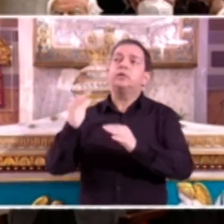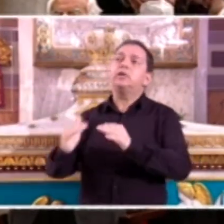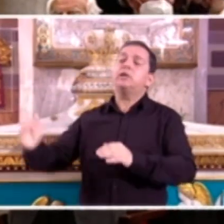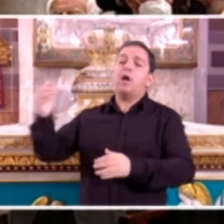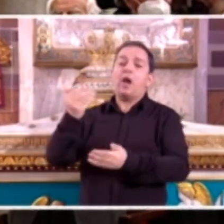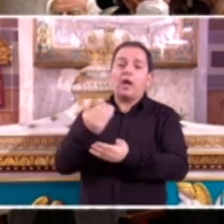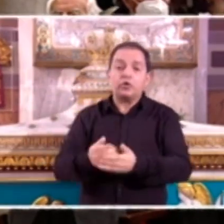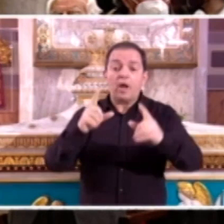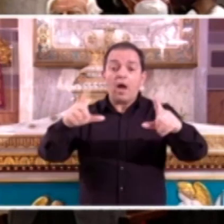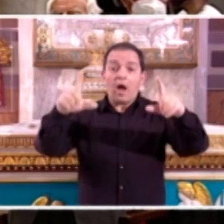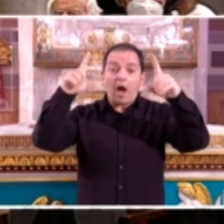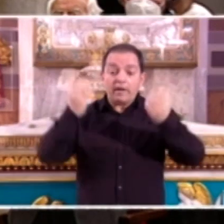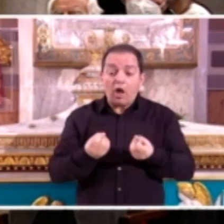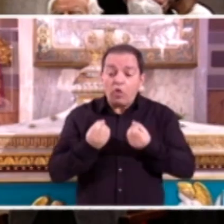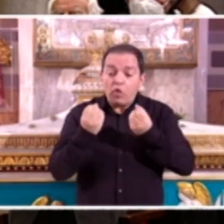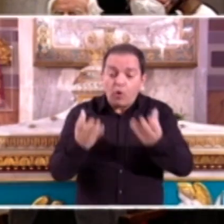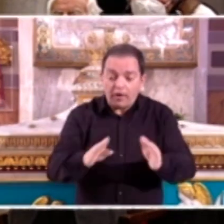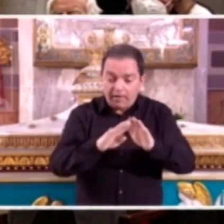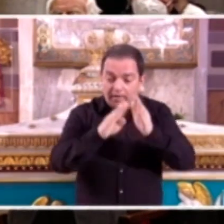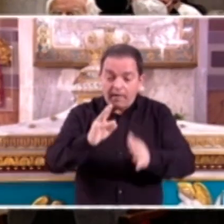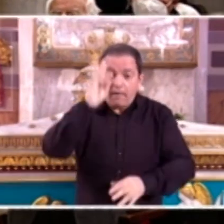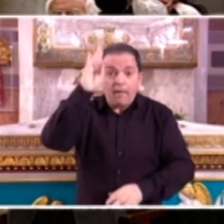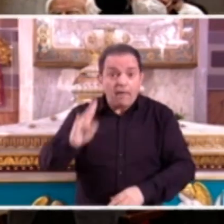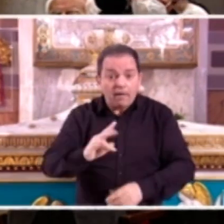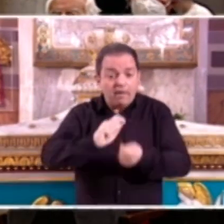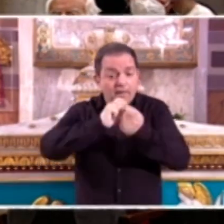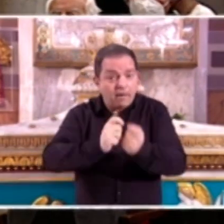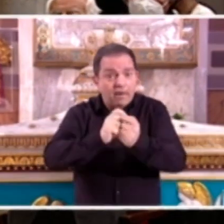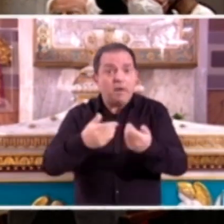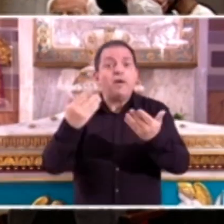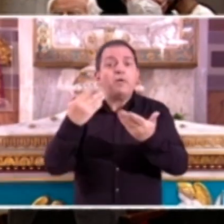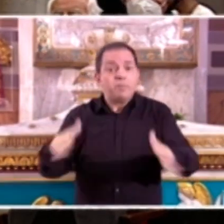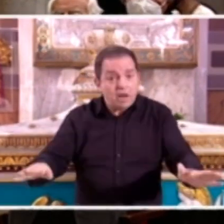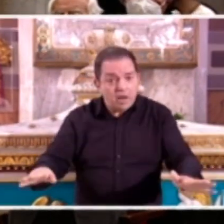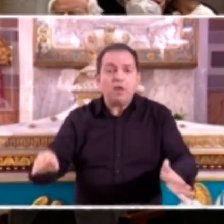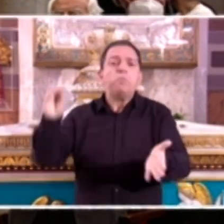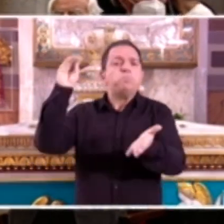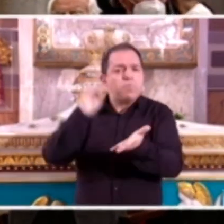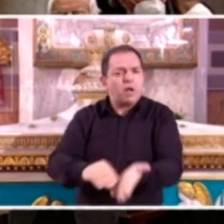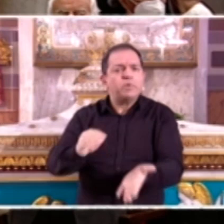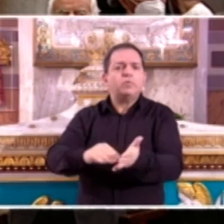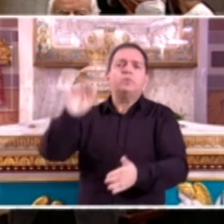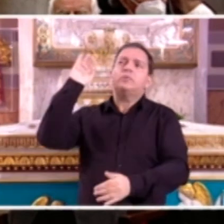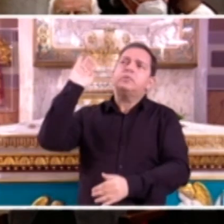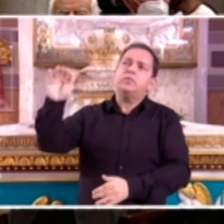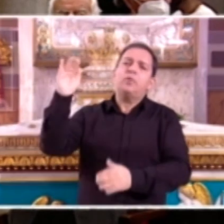Σέρδομος των σπίτων και αγίαστητων, ημίων δωρών Κυρίου δεηθώμε.